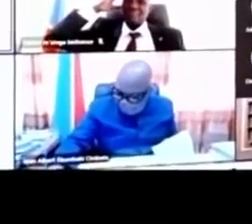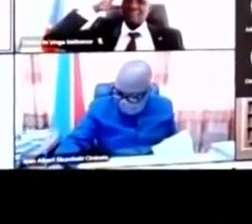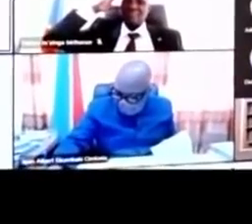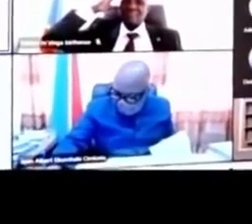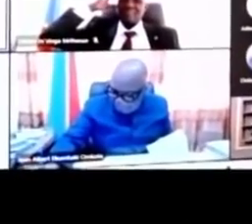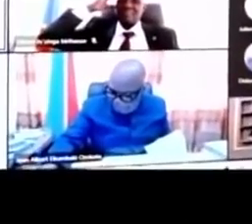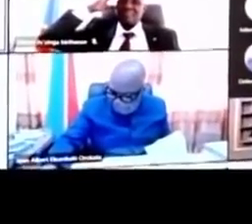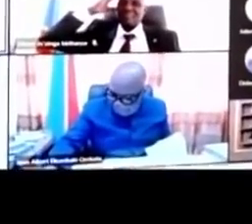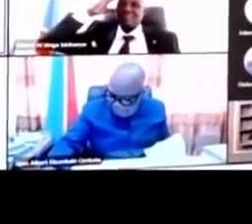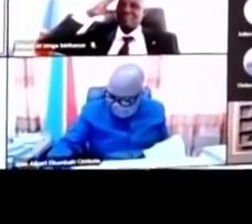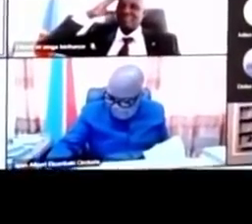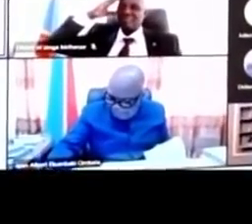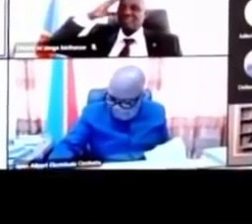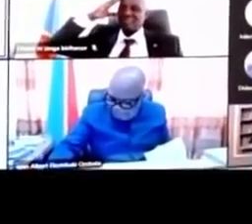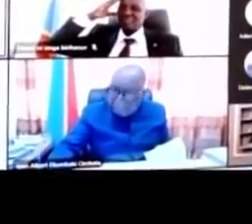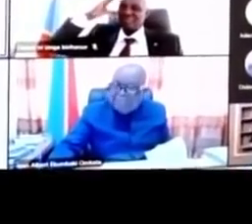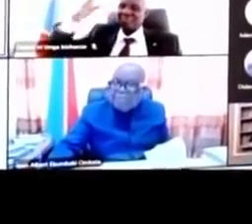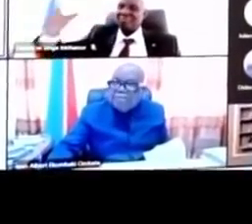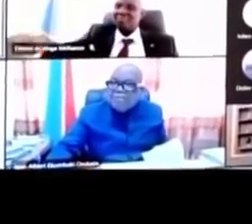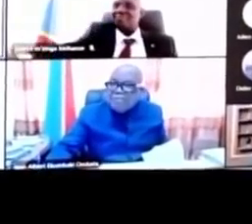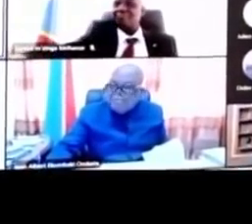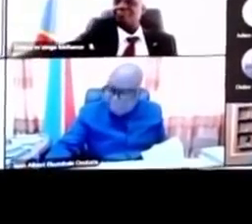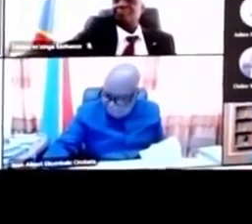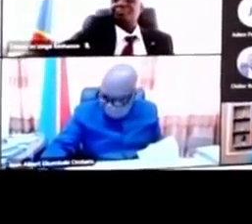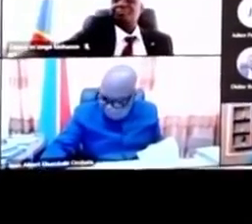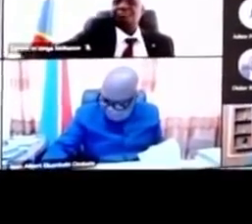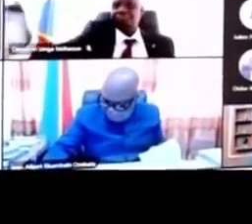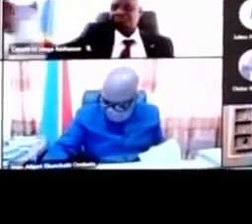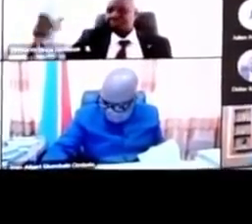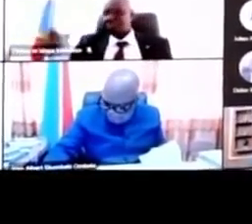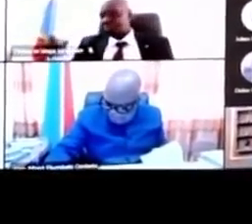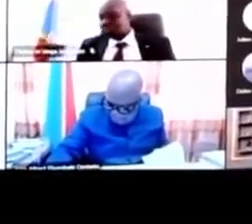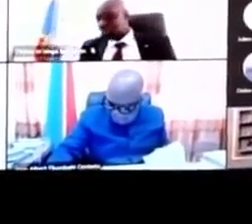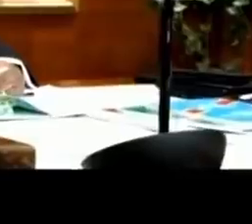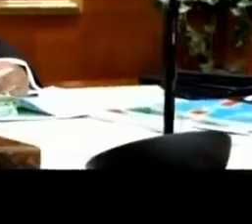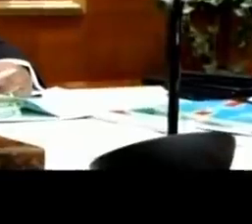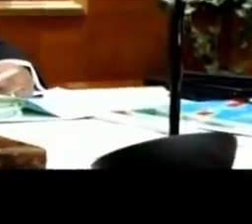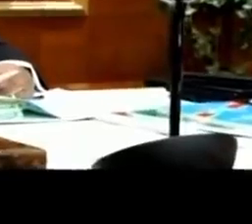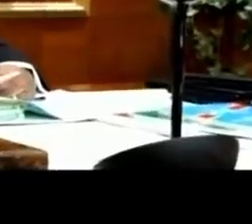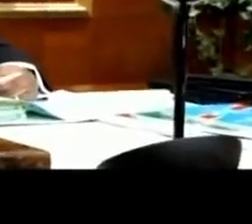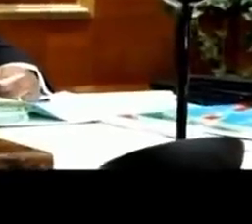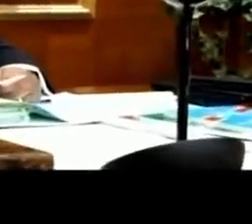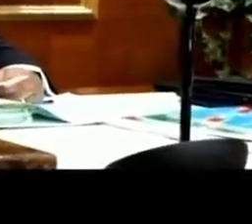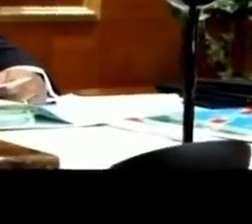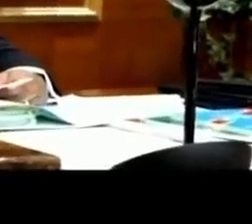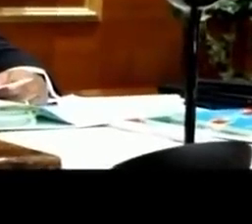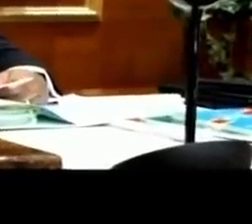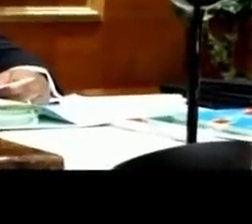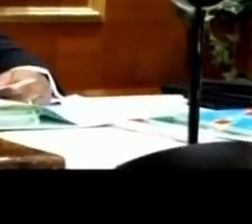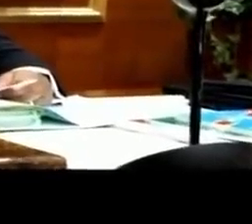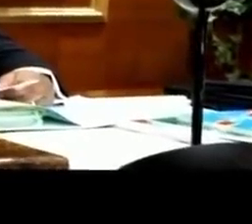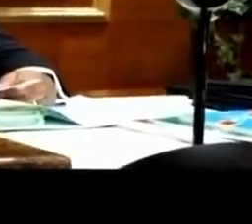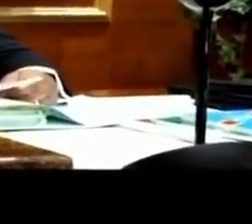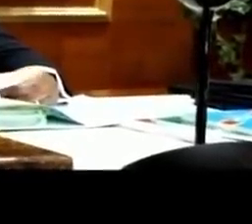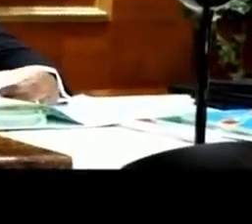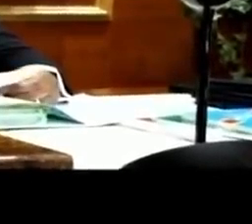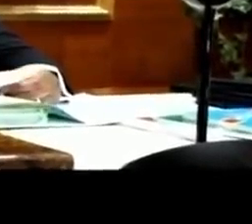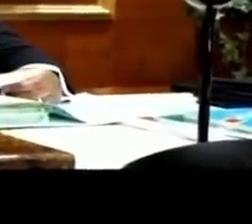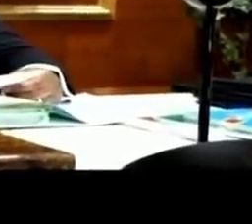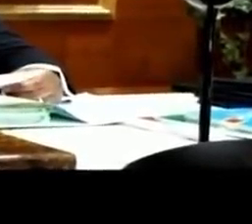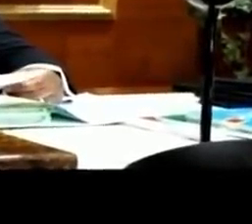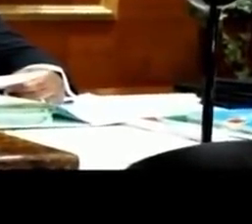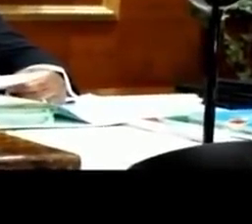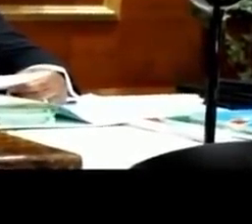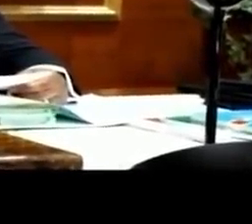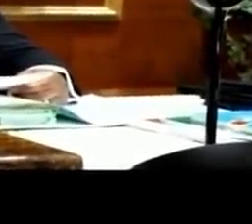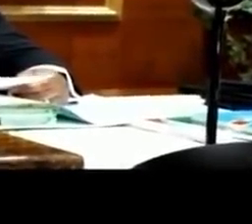renouvelé de ramener la paix et la sécurité à l'est du pays, priorité absolue de sa gouvernance. C'est